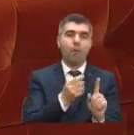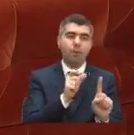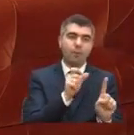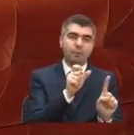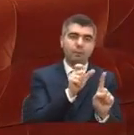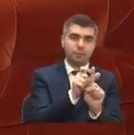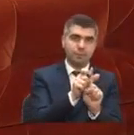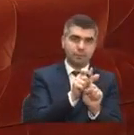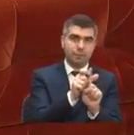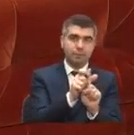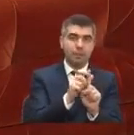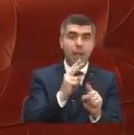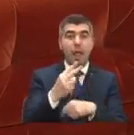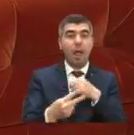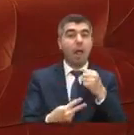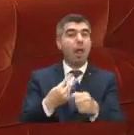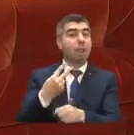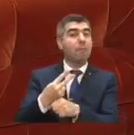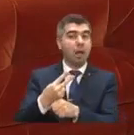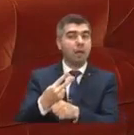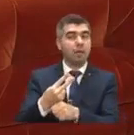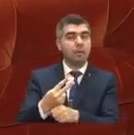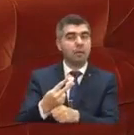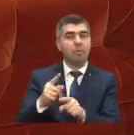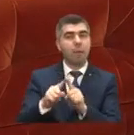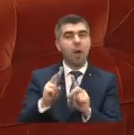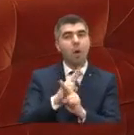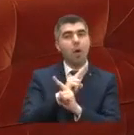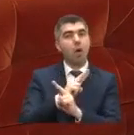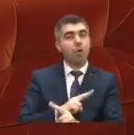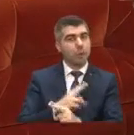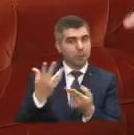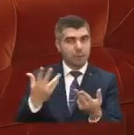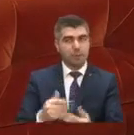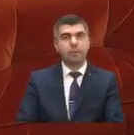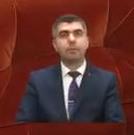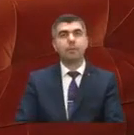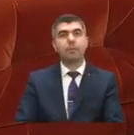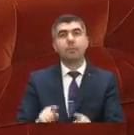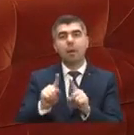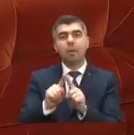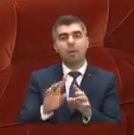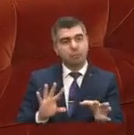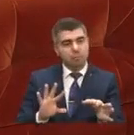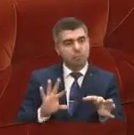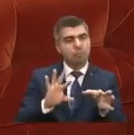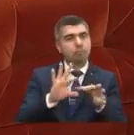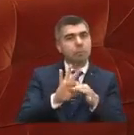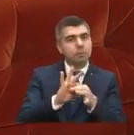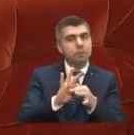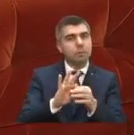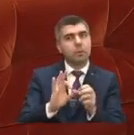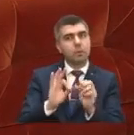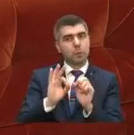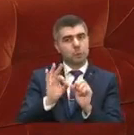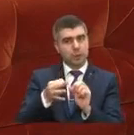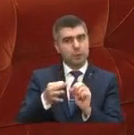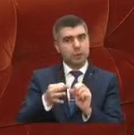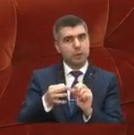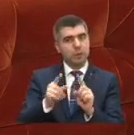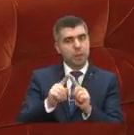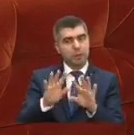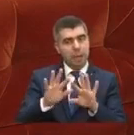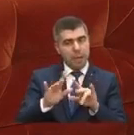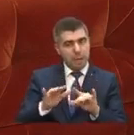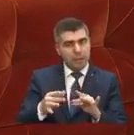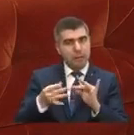ديال سنتين، انا تنحاول كيفاش ندبر هذا الملف. ما هو مرتبط بالشراكات مع مجموعه من المؤسسات بالفعل الرقميه،